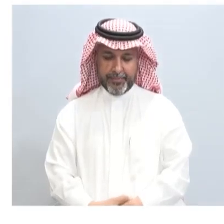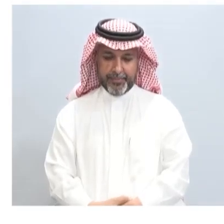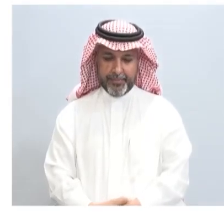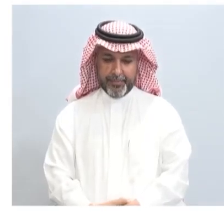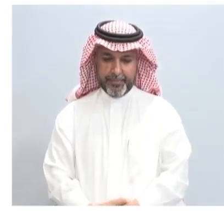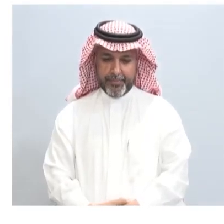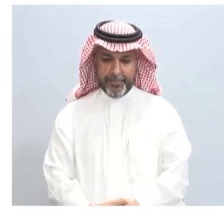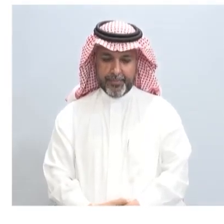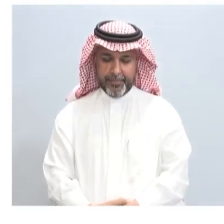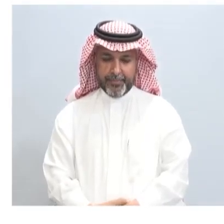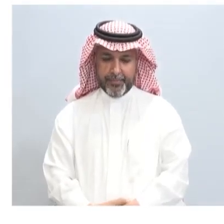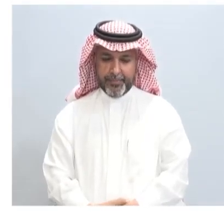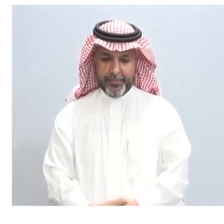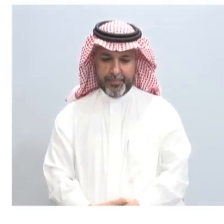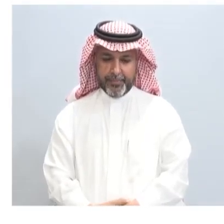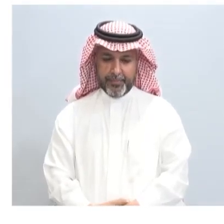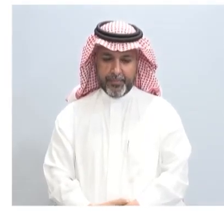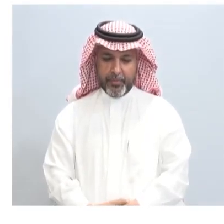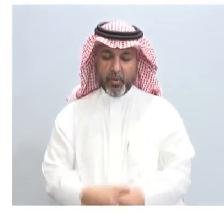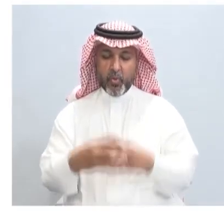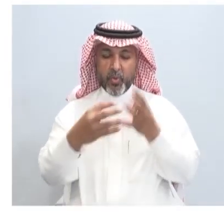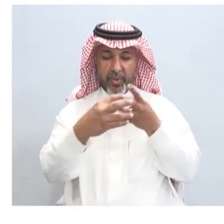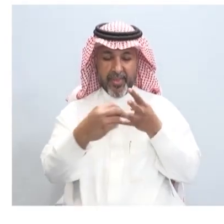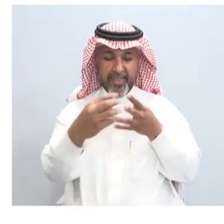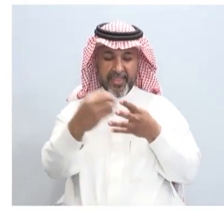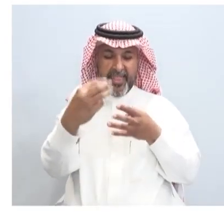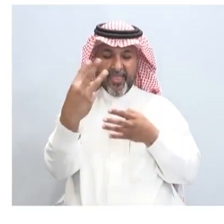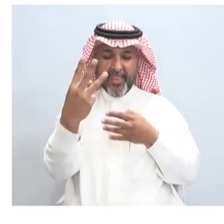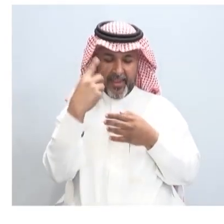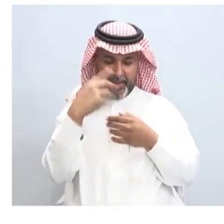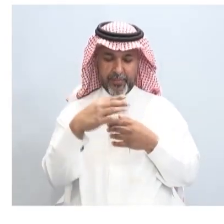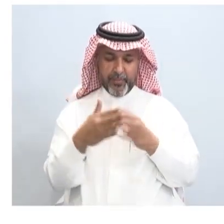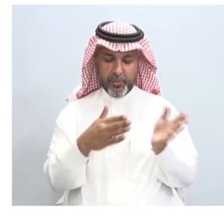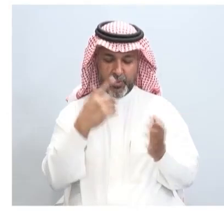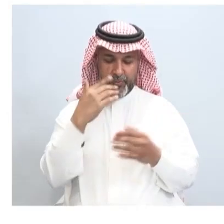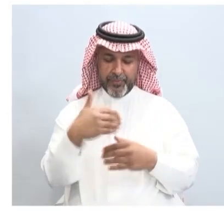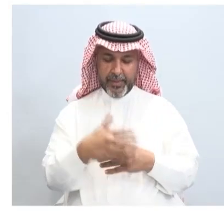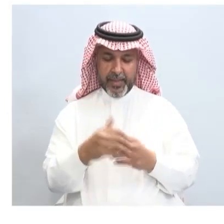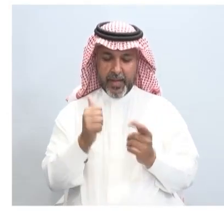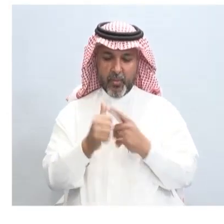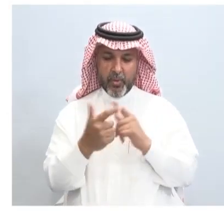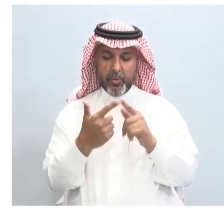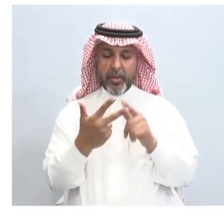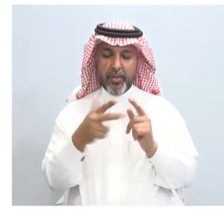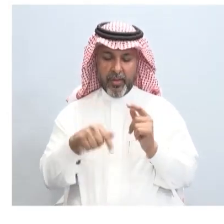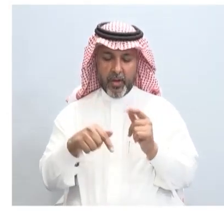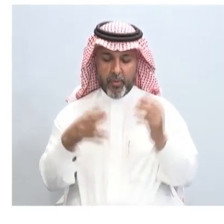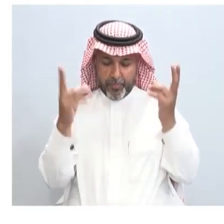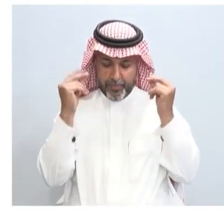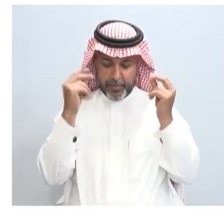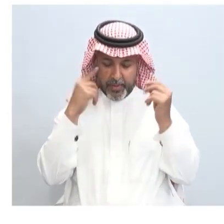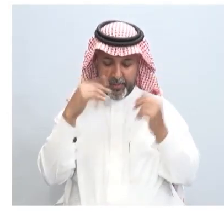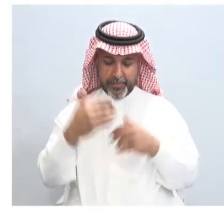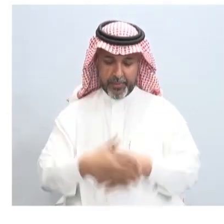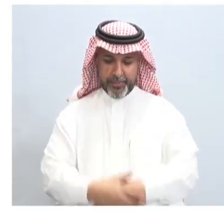ثلاث انواع من التباديل تباديل عادي تباديل مع التكرار وتباديل دائري يعني تعلمناها ومبدا التوافيق